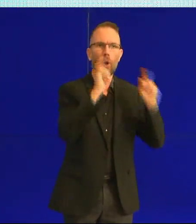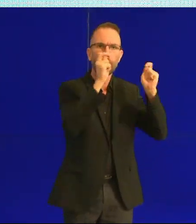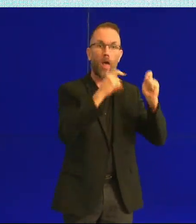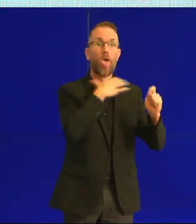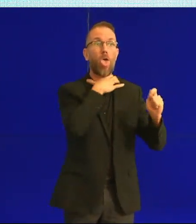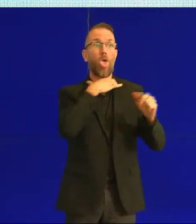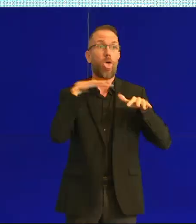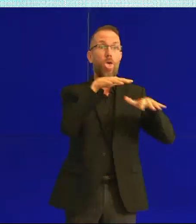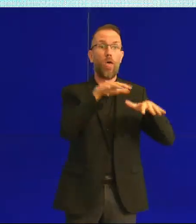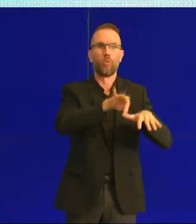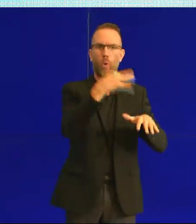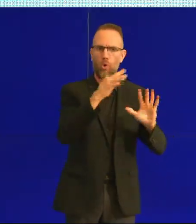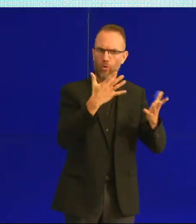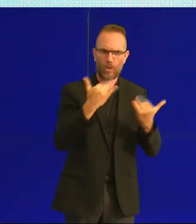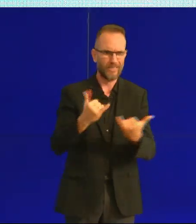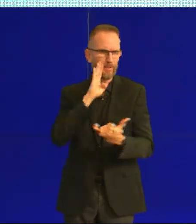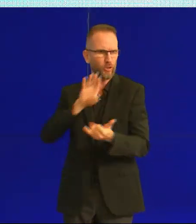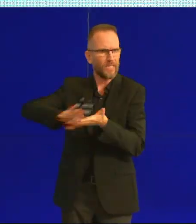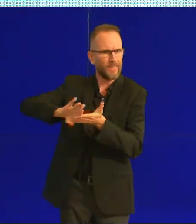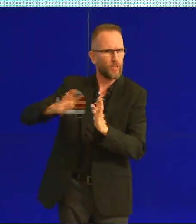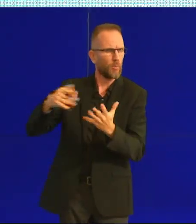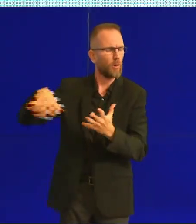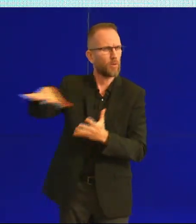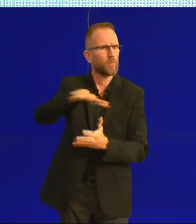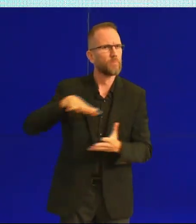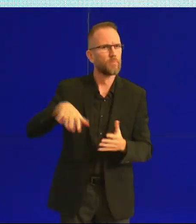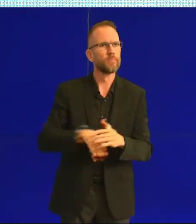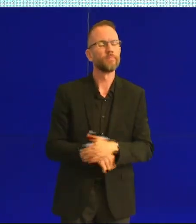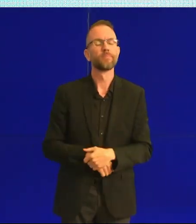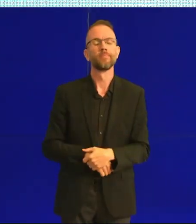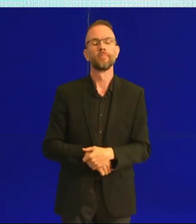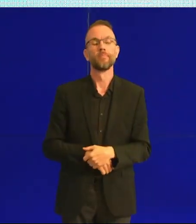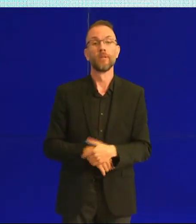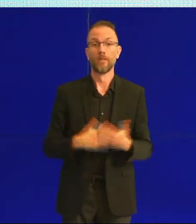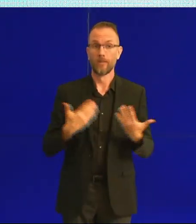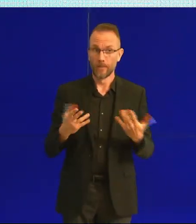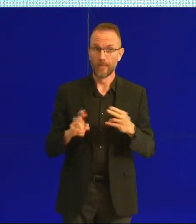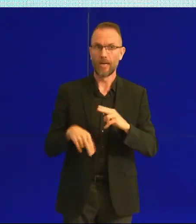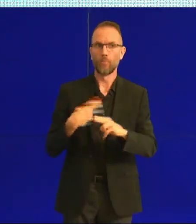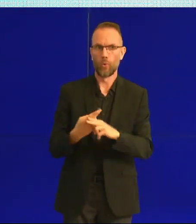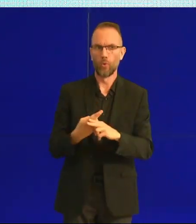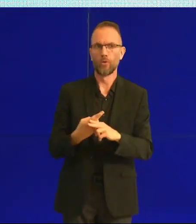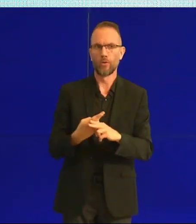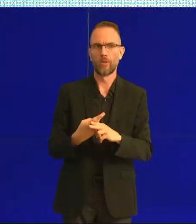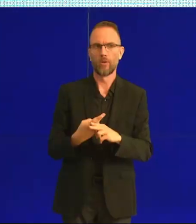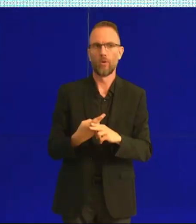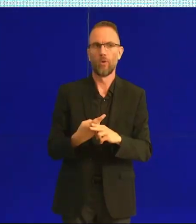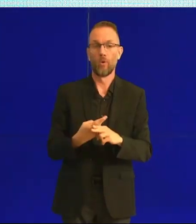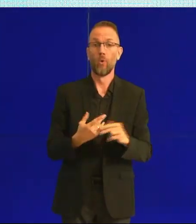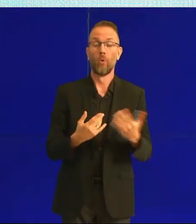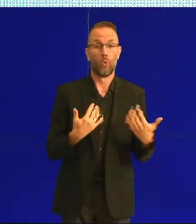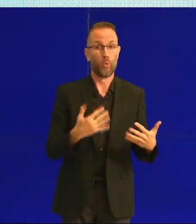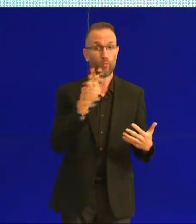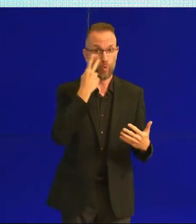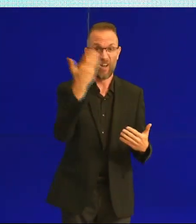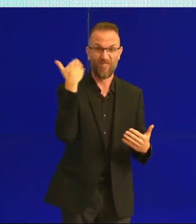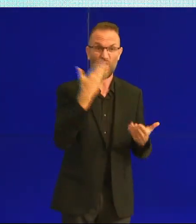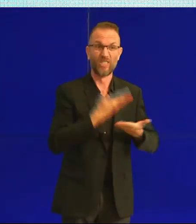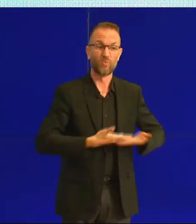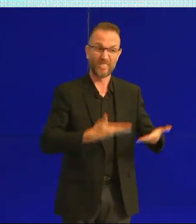extrêmement intense il ya encore énormément de personnes hospitalisées dans les hôpitaux et qui sont aujourd'hui aux soins intensifs qui